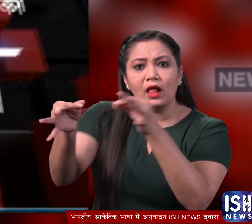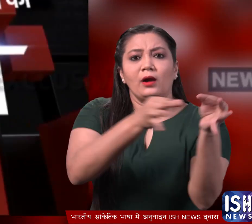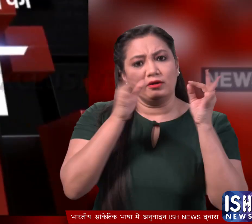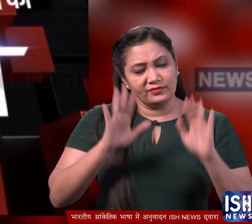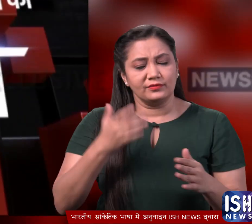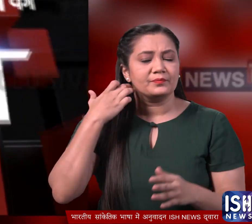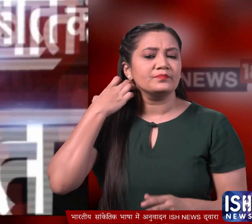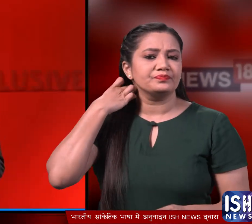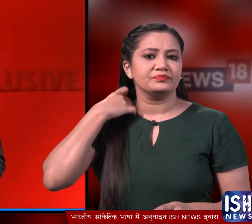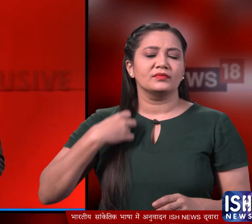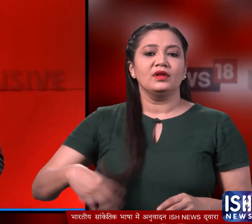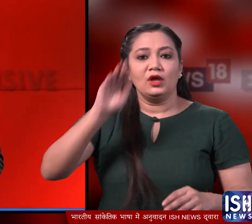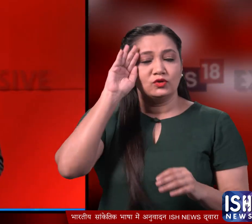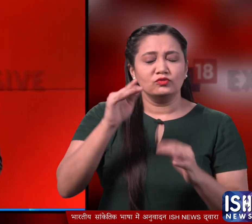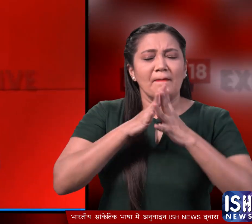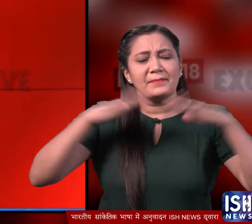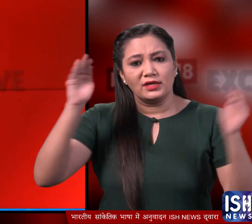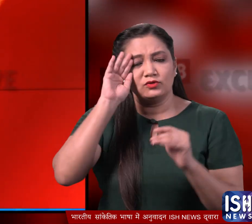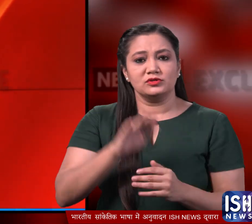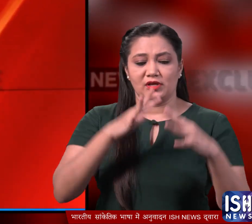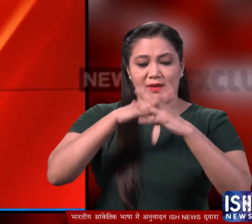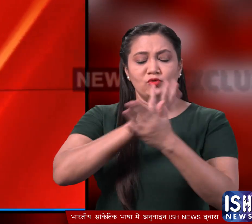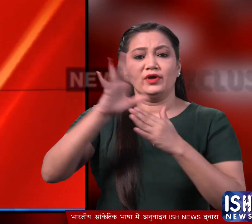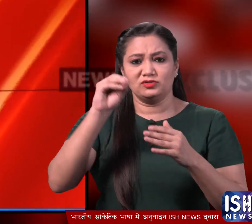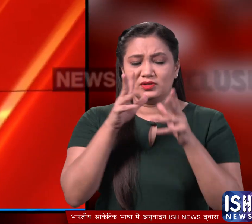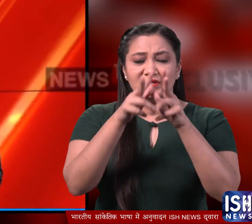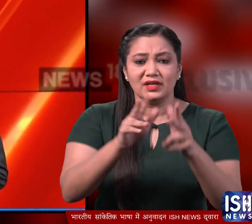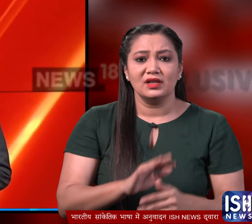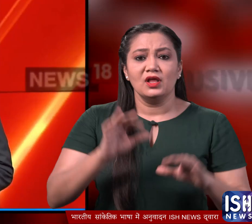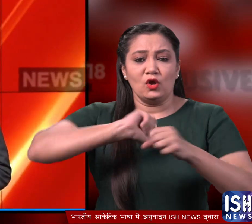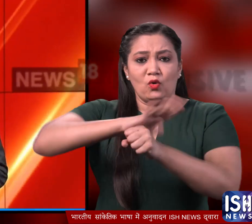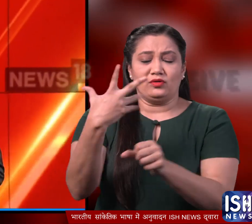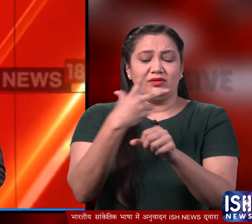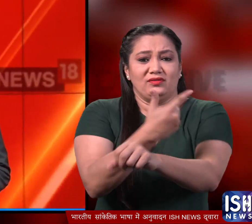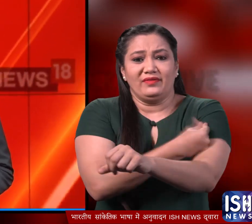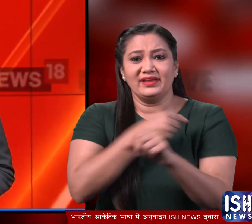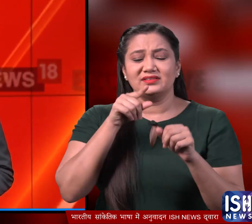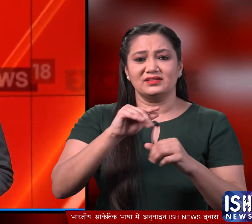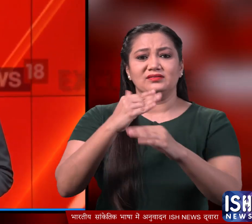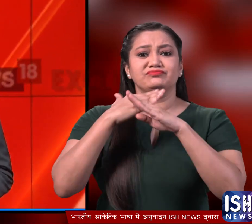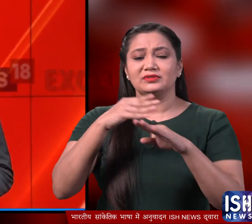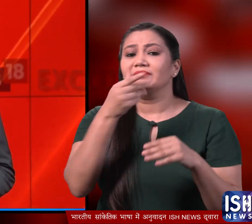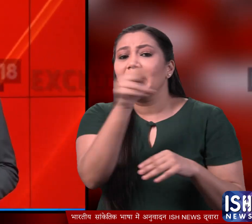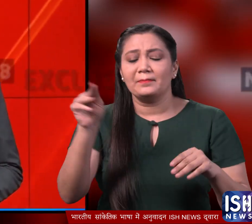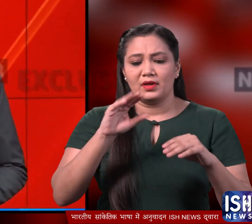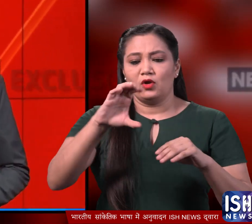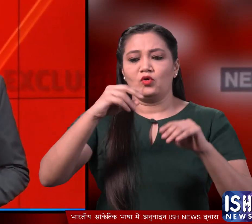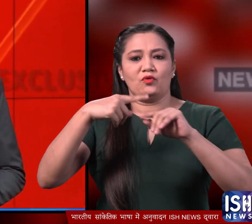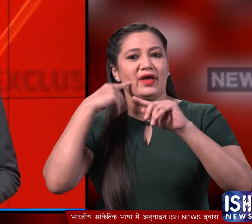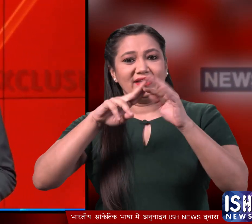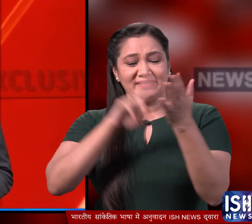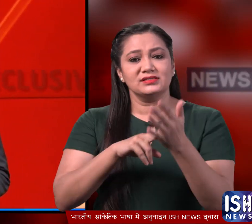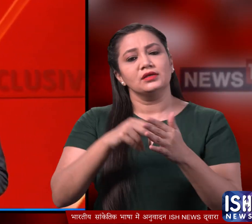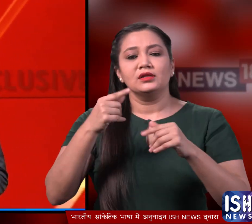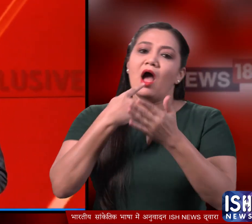سمجھاتے نظر آئے دیش کے لیے ایک بڑی خبر WHO سے آئی World Health Organization نے کرونا وائرس سے بچاو کے لیے بھارت میں منی کوویکسن کے استعمال کو